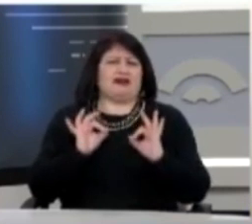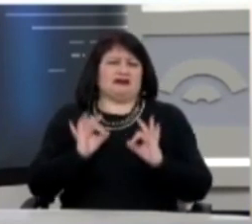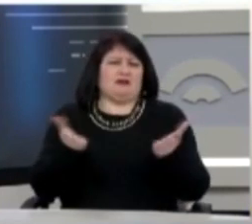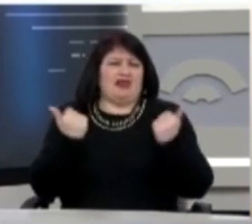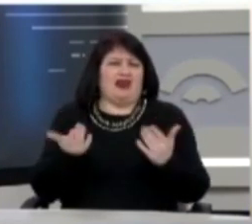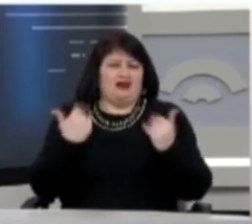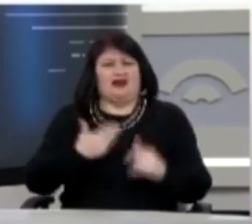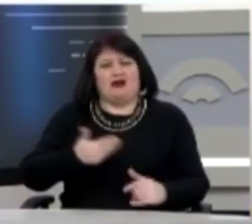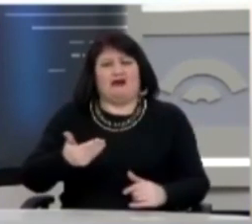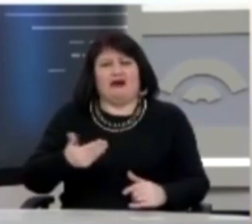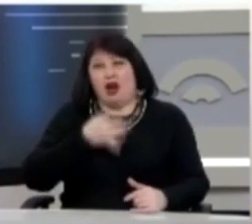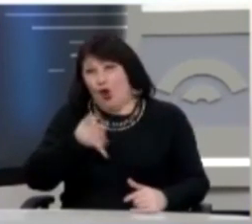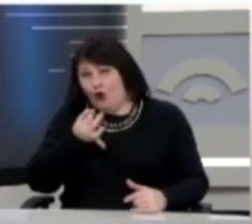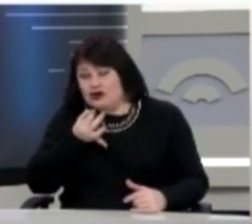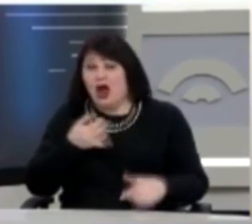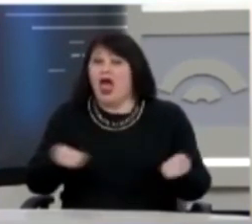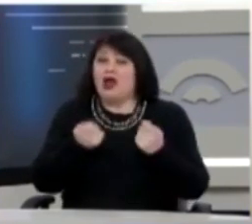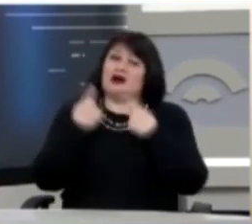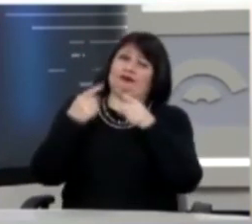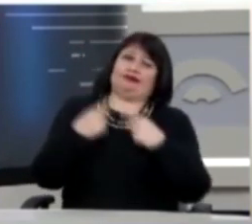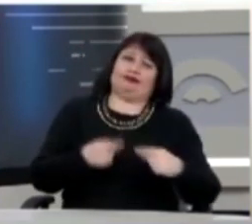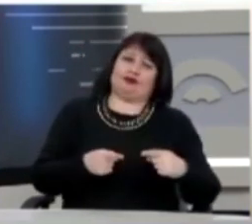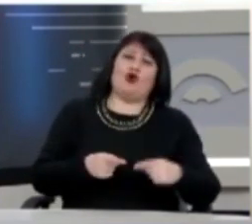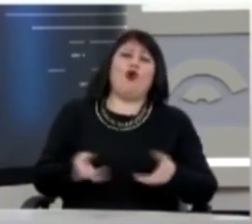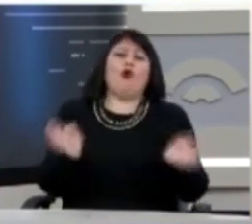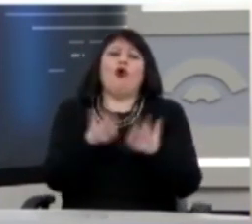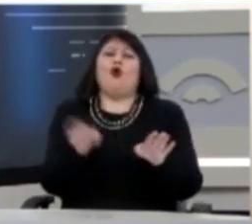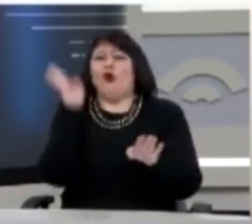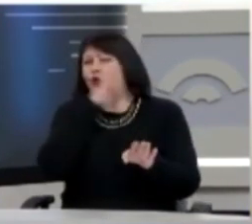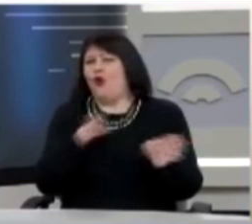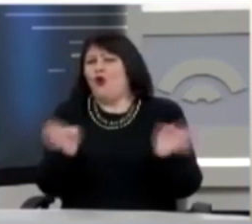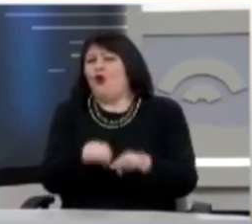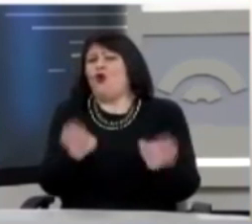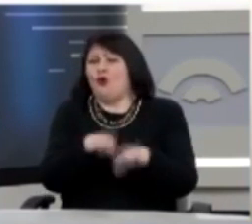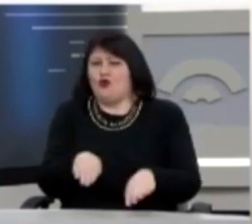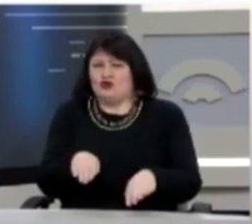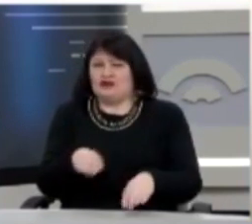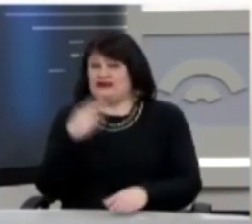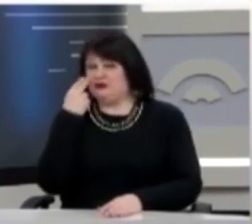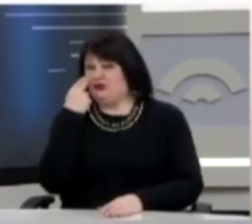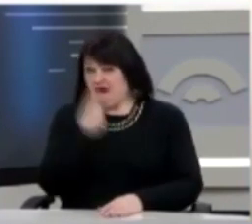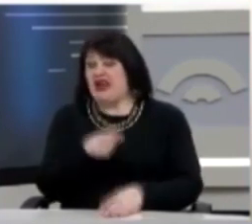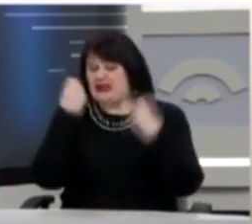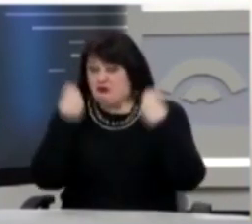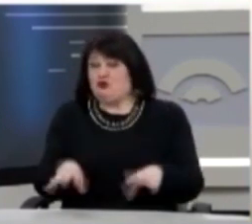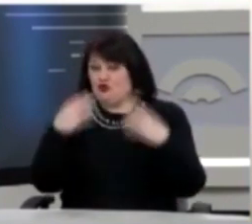και έργων. Όμως, ό,τι μακιγιάζ και να κάνετε, η ασκήμια του